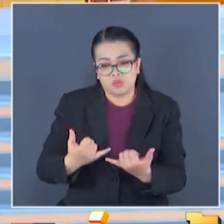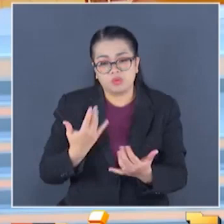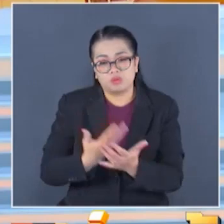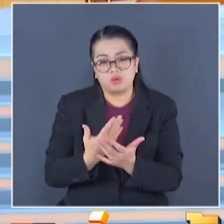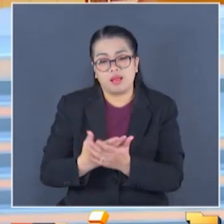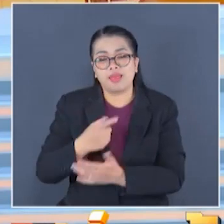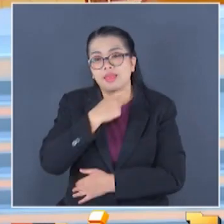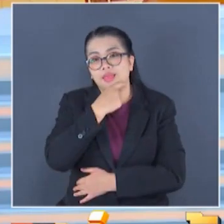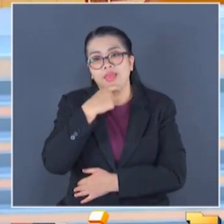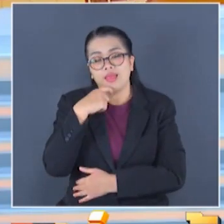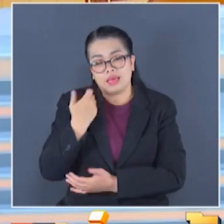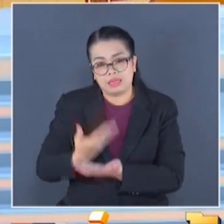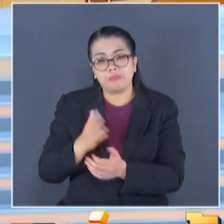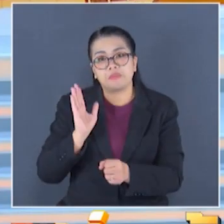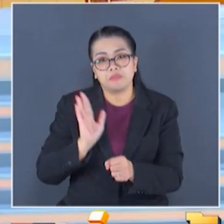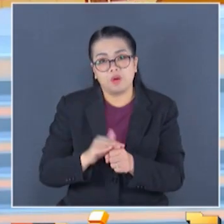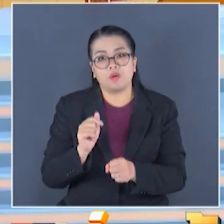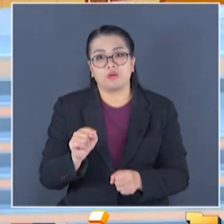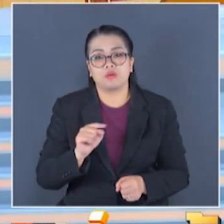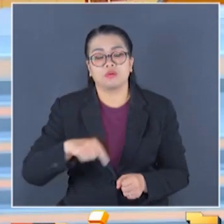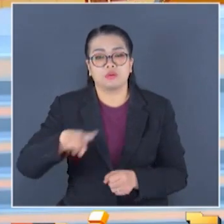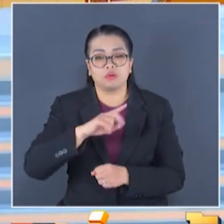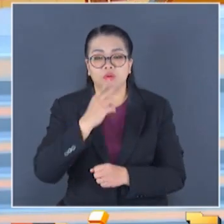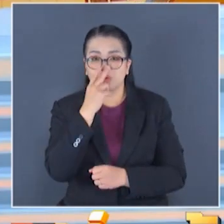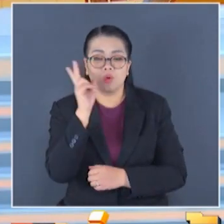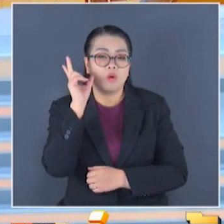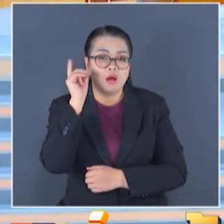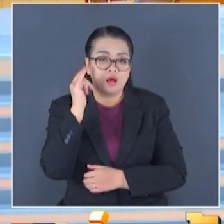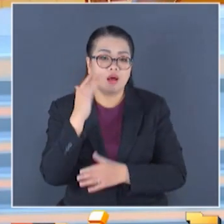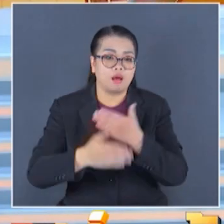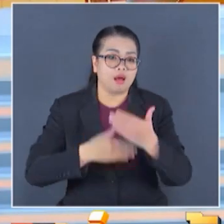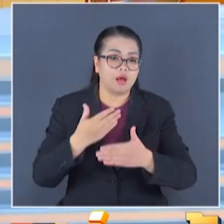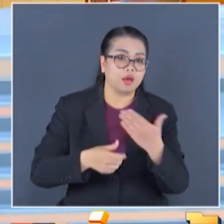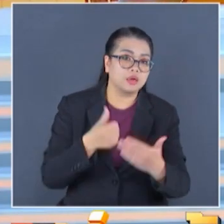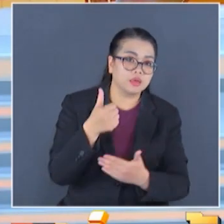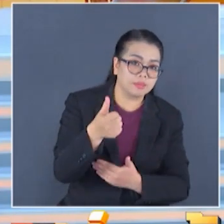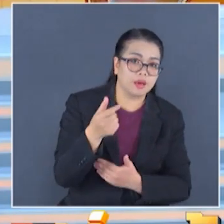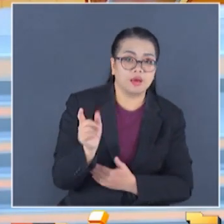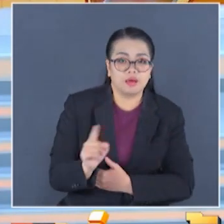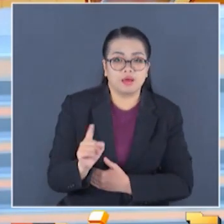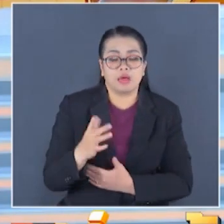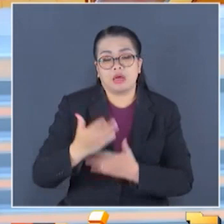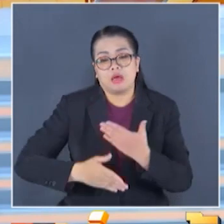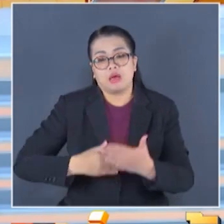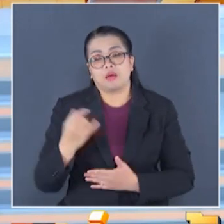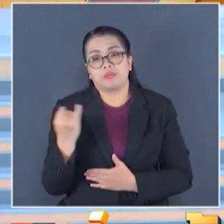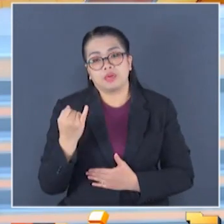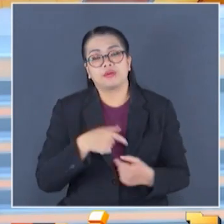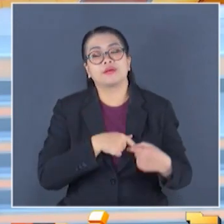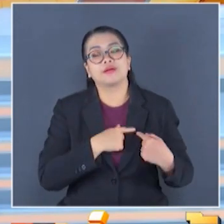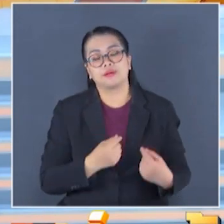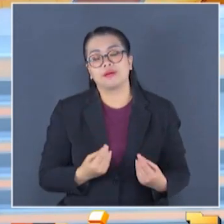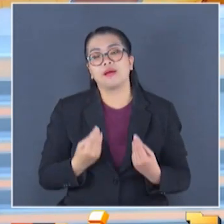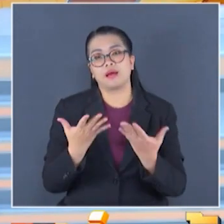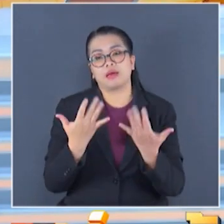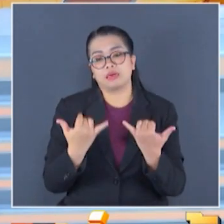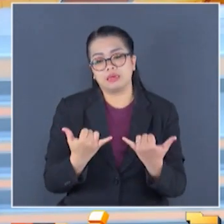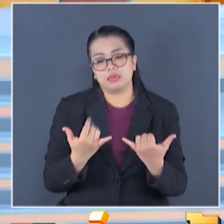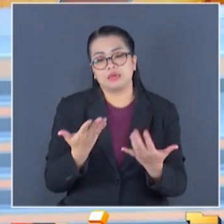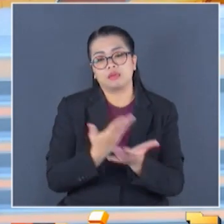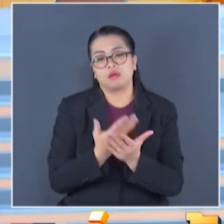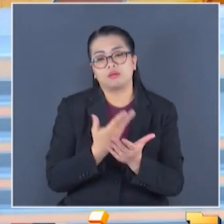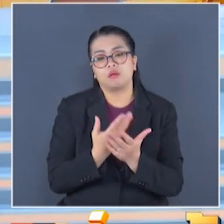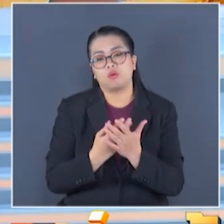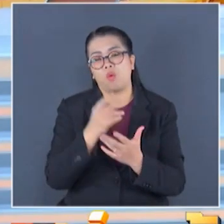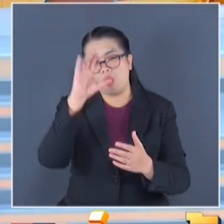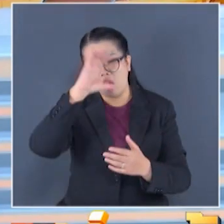ี้หลายคนกบอกเอาถามพ่ค้าแม่ขายทกวนนี้ทดูโโนขาช้าอยขายดีมยโอ้ ขายดีมั้ยฮะถ้าขายไม่ดีกให้กำลงใจฮะเพรายุคนี้แม่เงิ